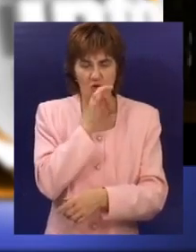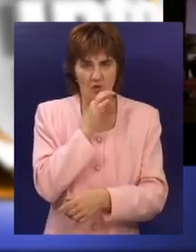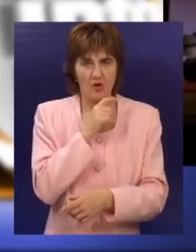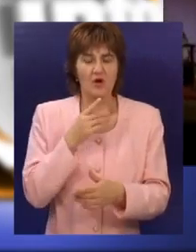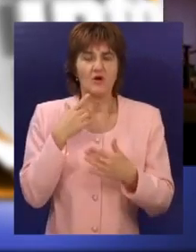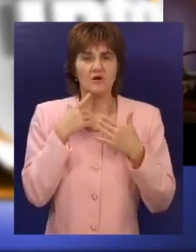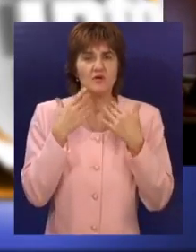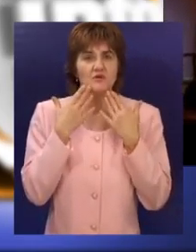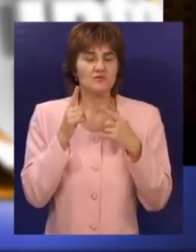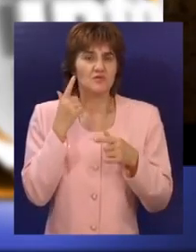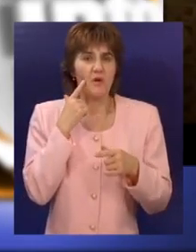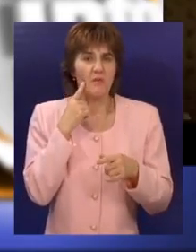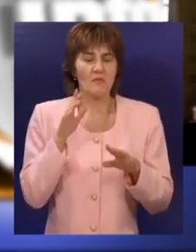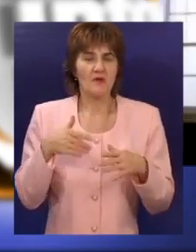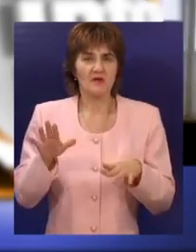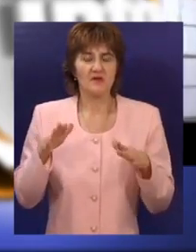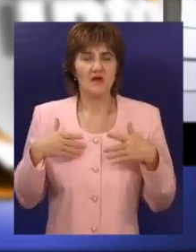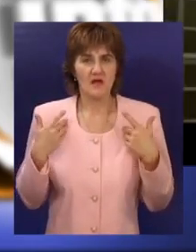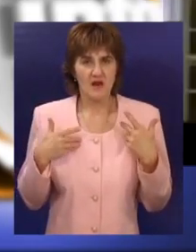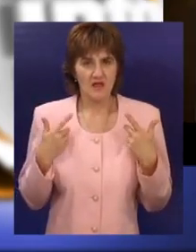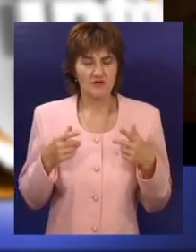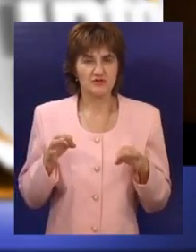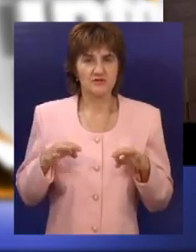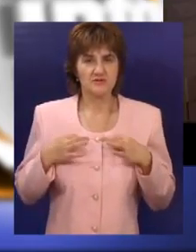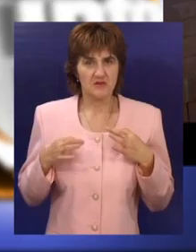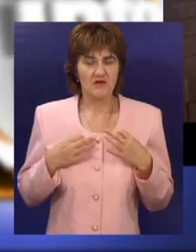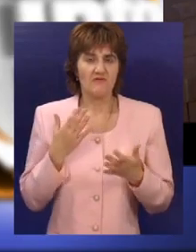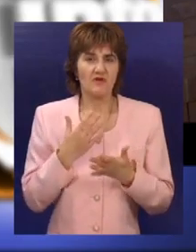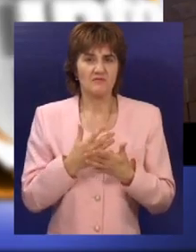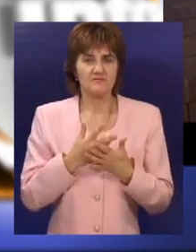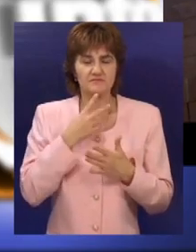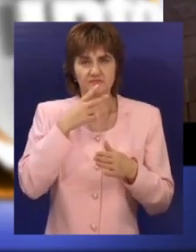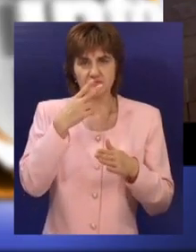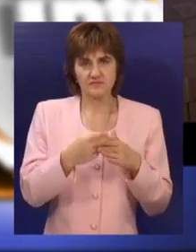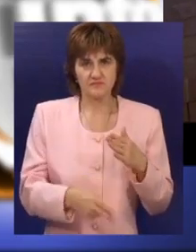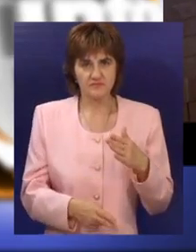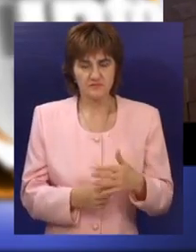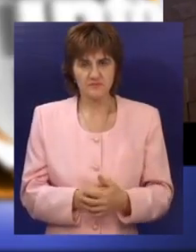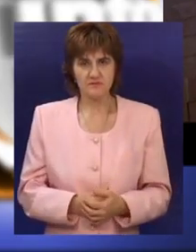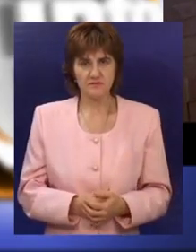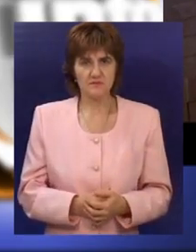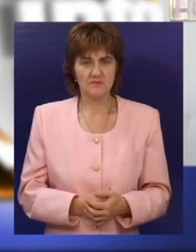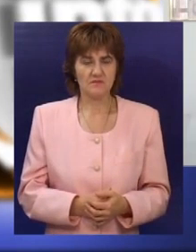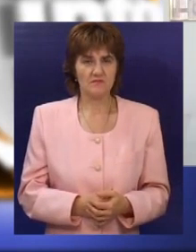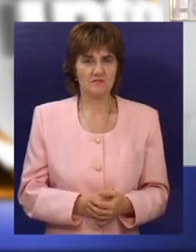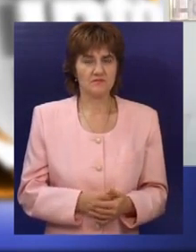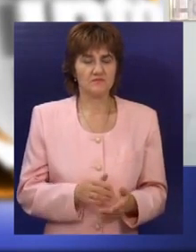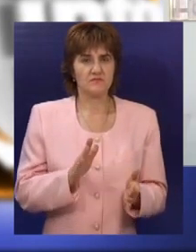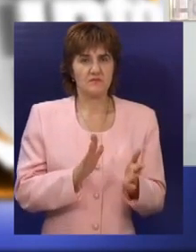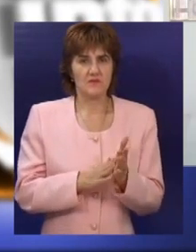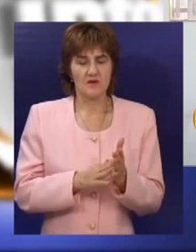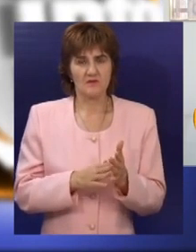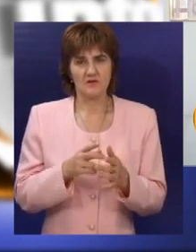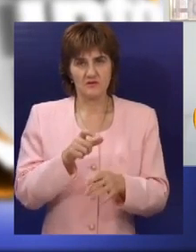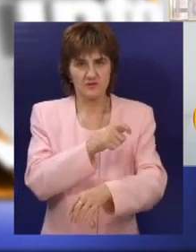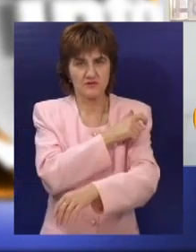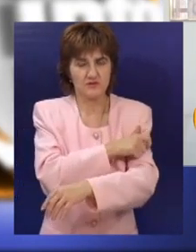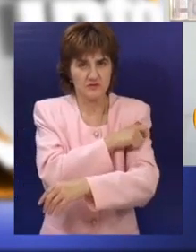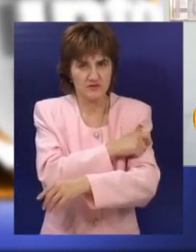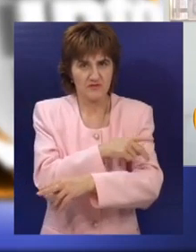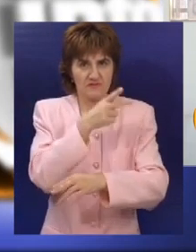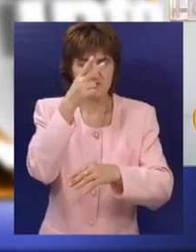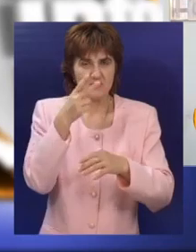i ukoliko uspeju da se izleče, posljedice su uglavnom uvek vidljive. Posljedice su i na